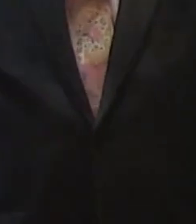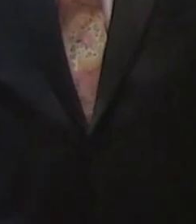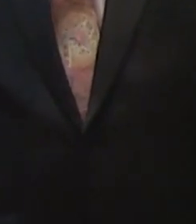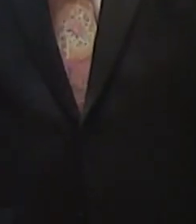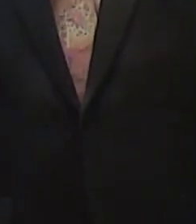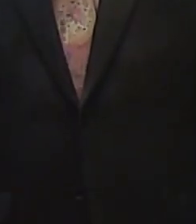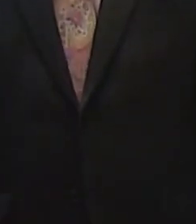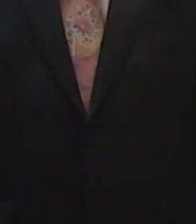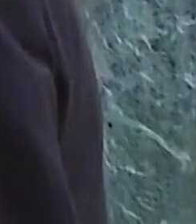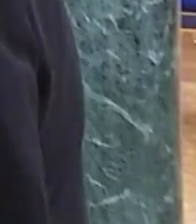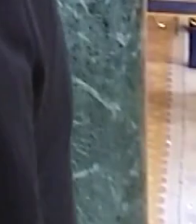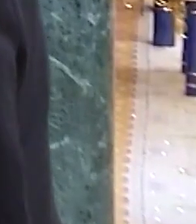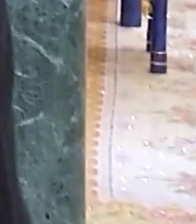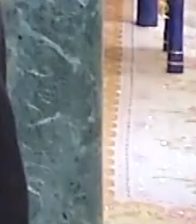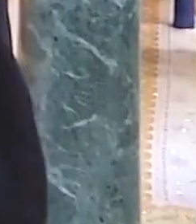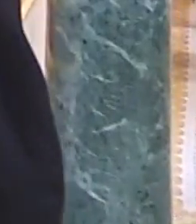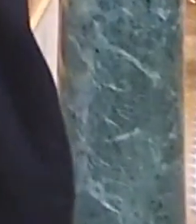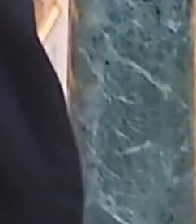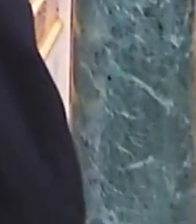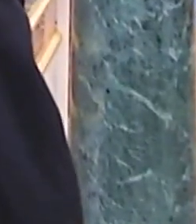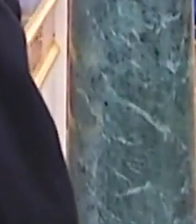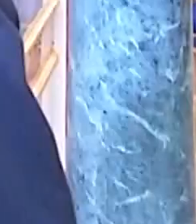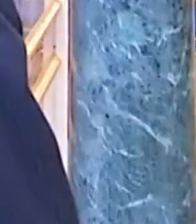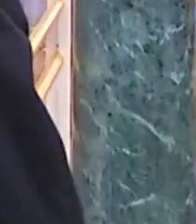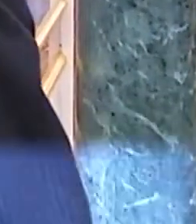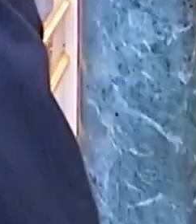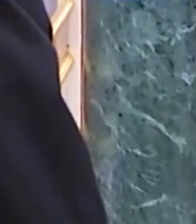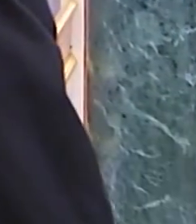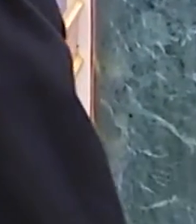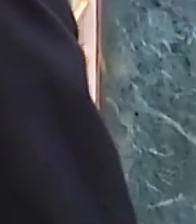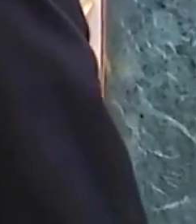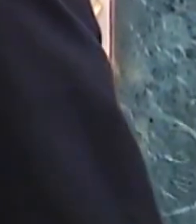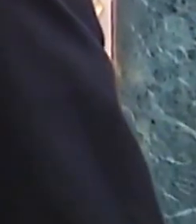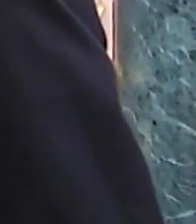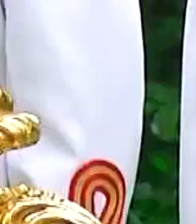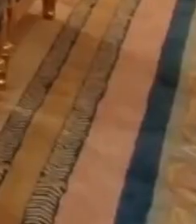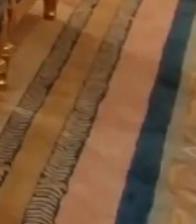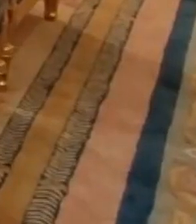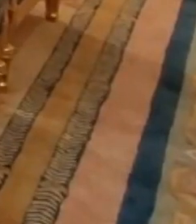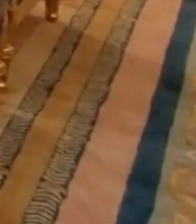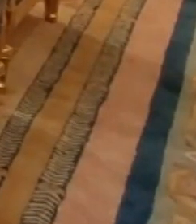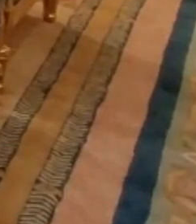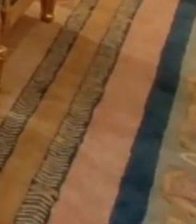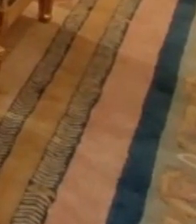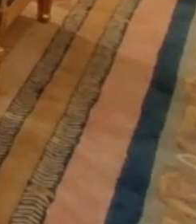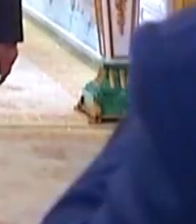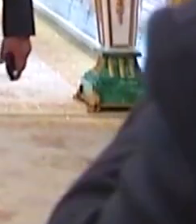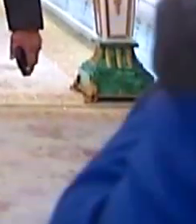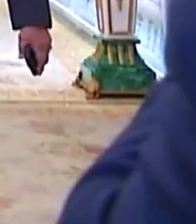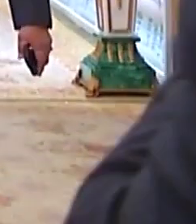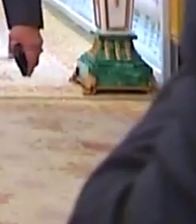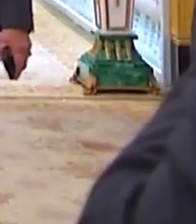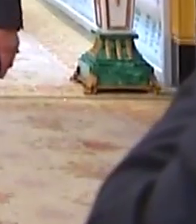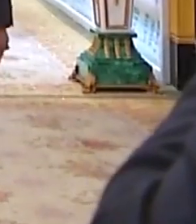I am confident that the long-standing relations we share will ensure